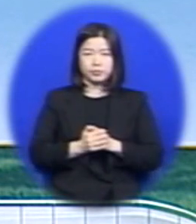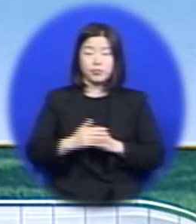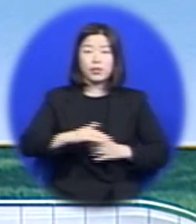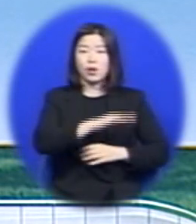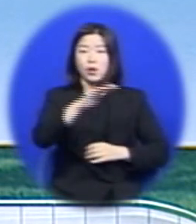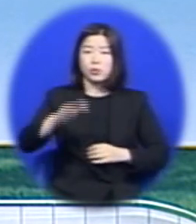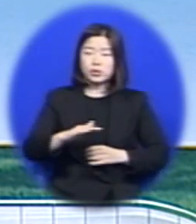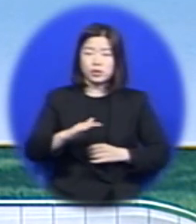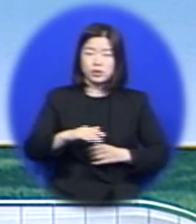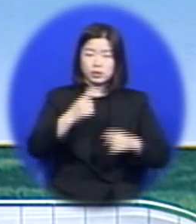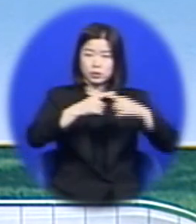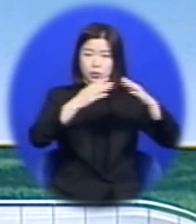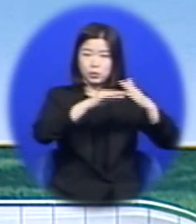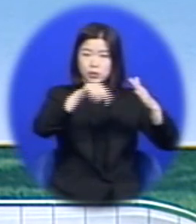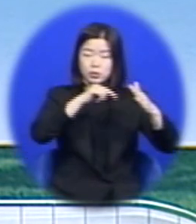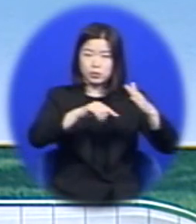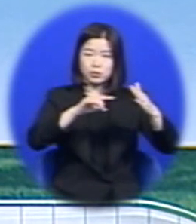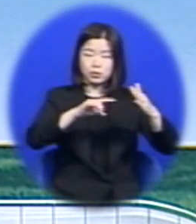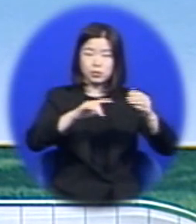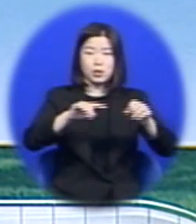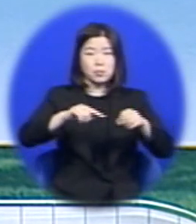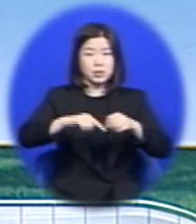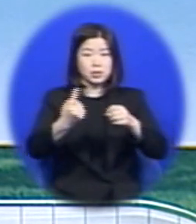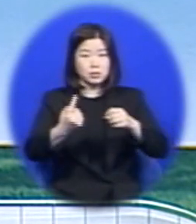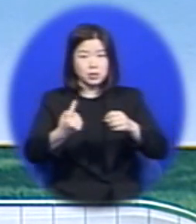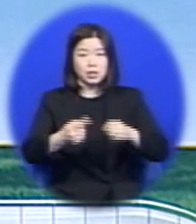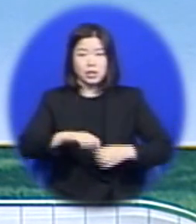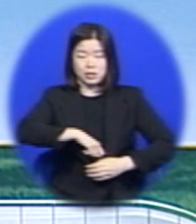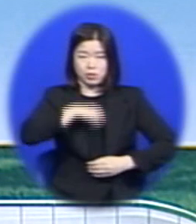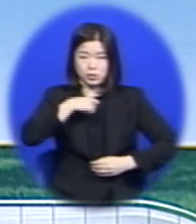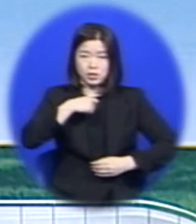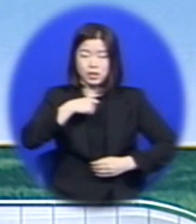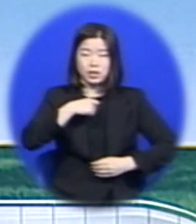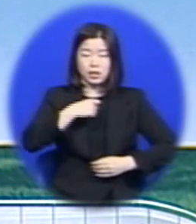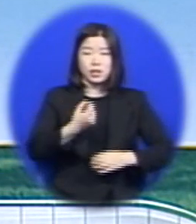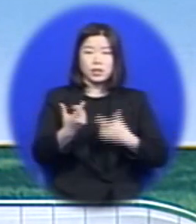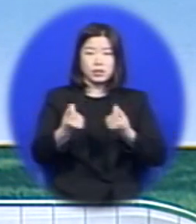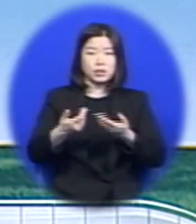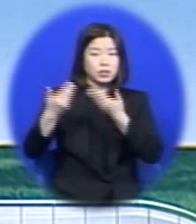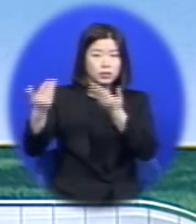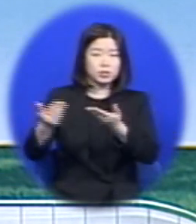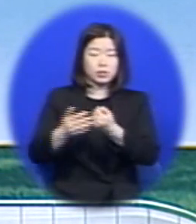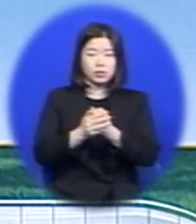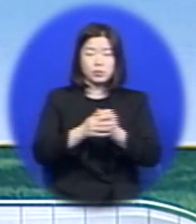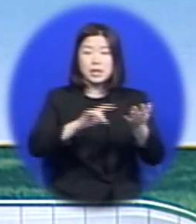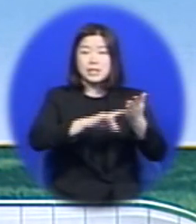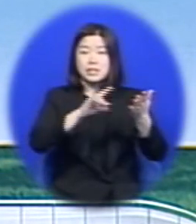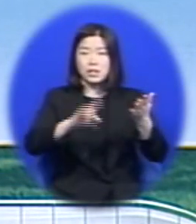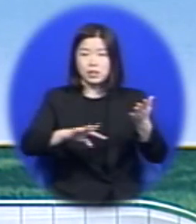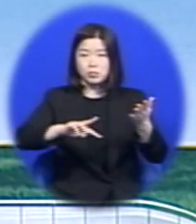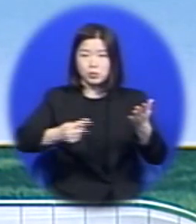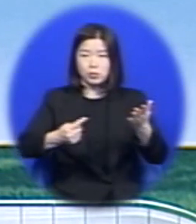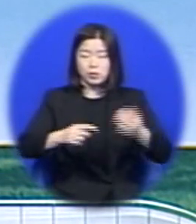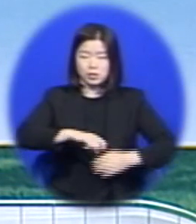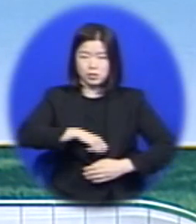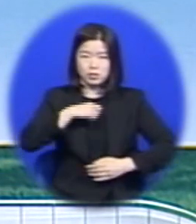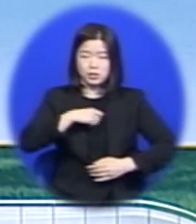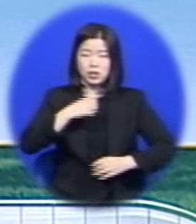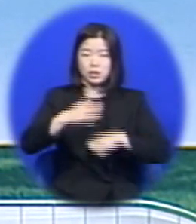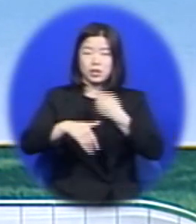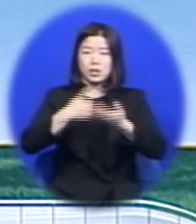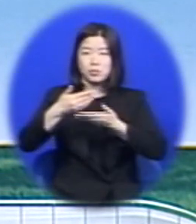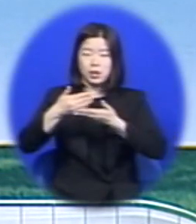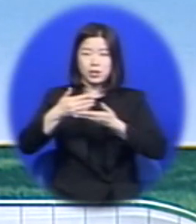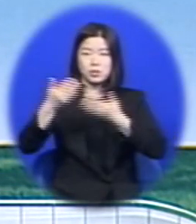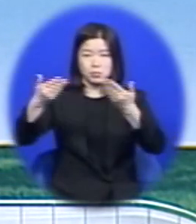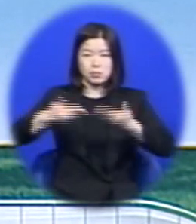우리는 교회에서 십일조를 정직하게 내는 것처럼 세금도 정직하게 내는 것이 하나님이 우리에게 말씀하신 것입니다.